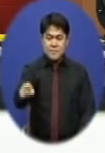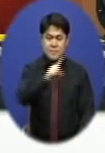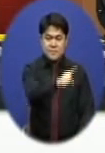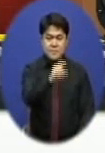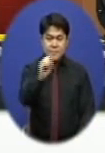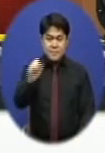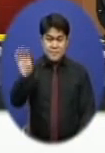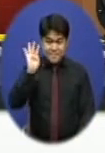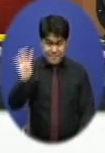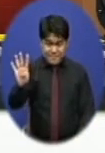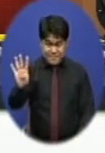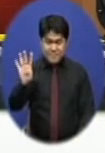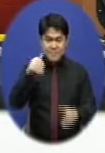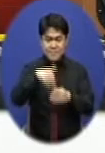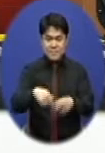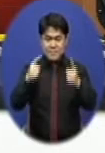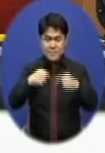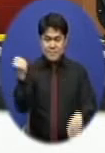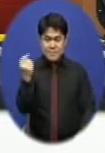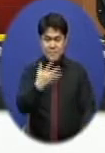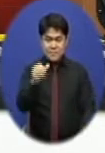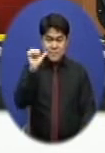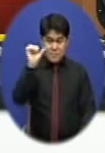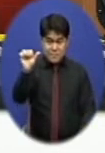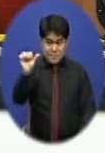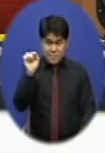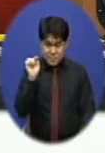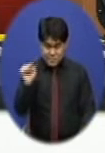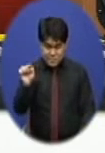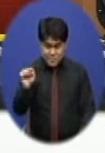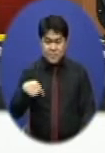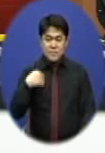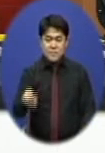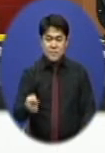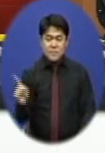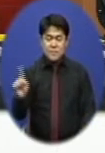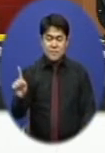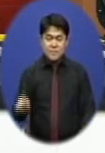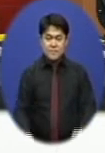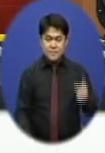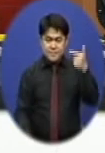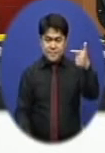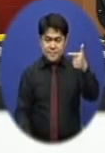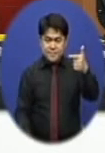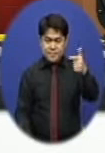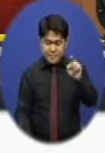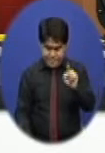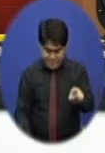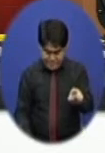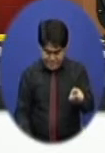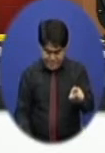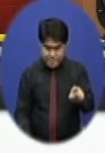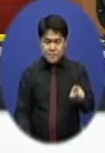060-608-1004번입니다. 네. 자, 심사투표 번호가 5번입니다. 5번이고요. 5번을 누르시고, 자, 몇 번 참여? 6번이니까 6번을